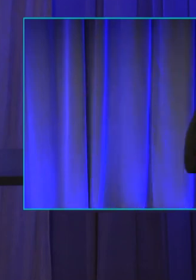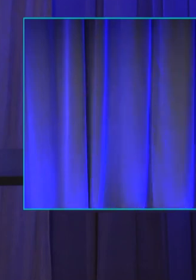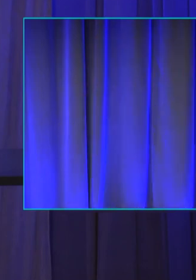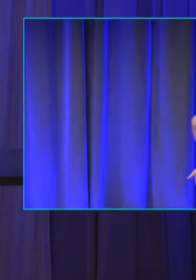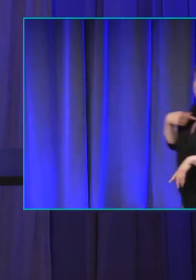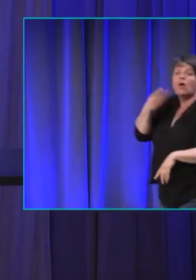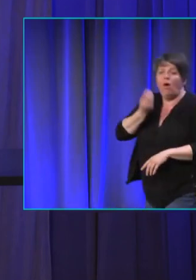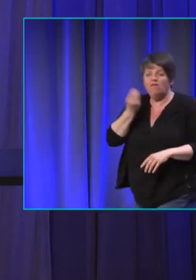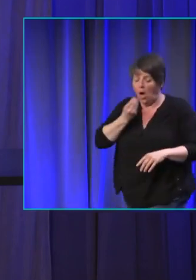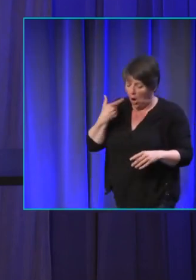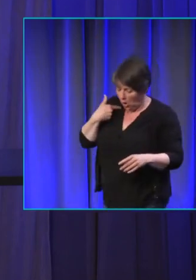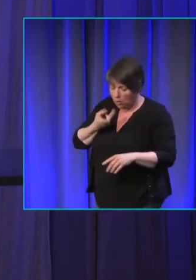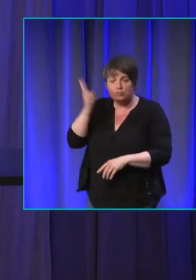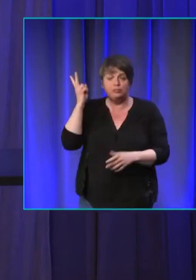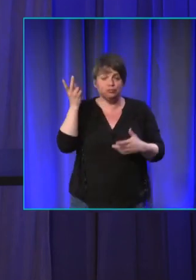d'échange